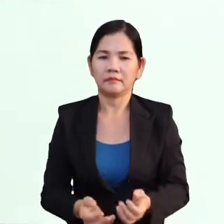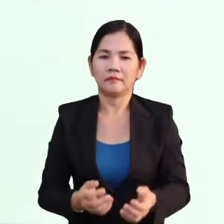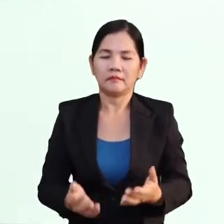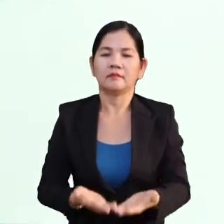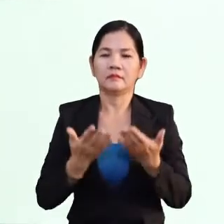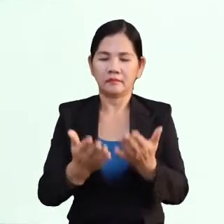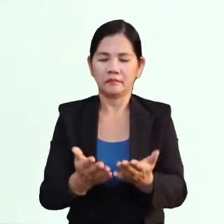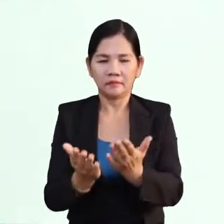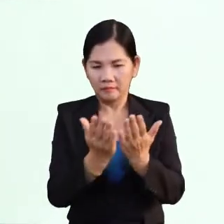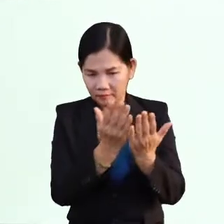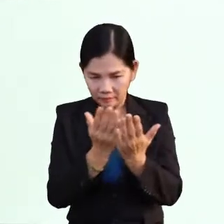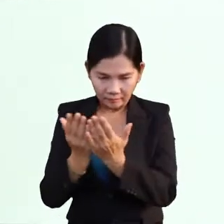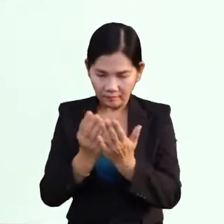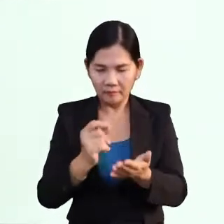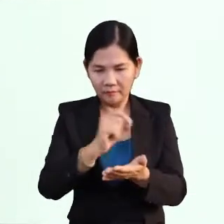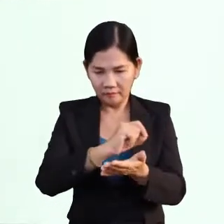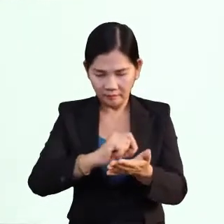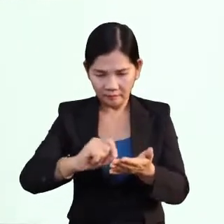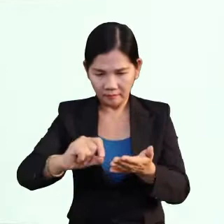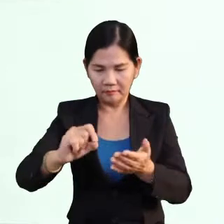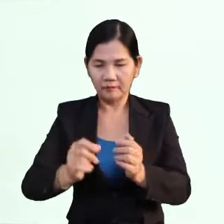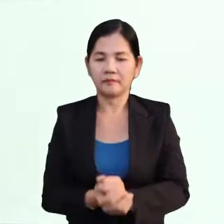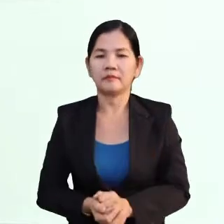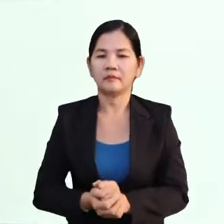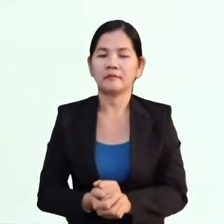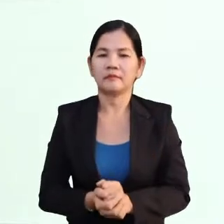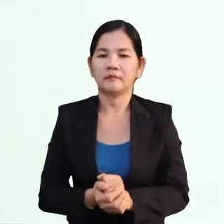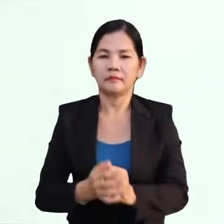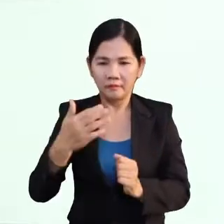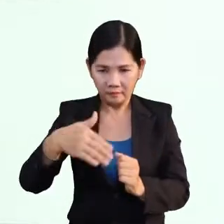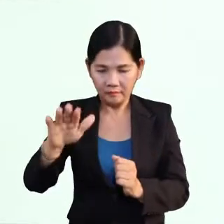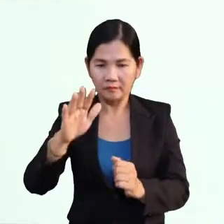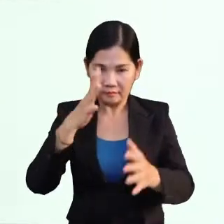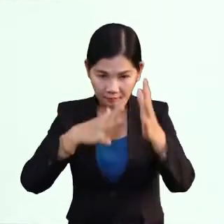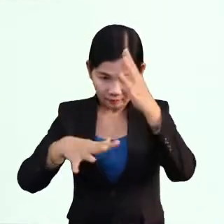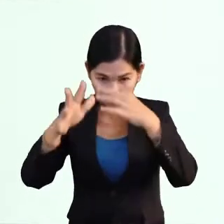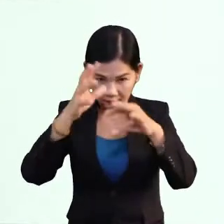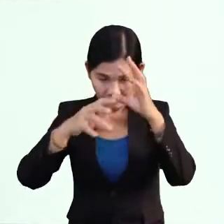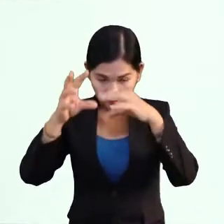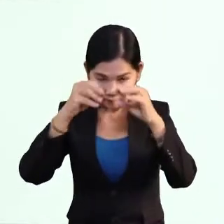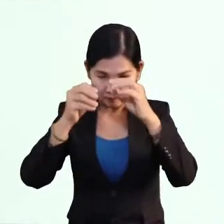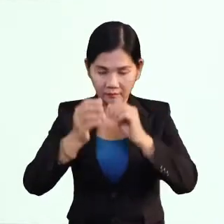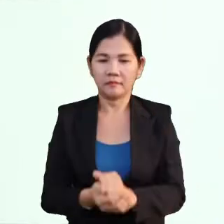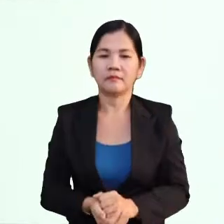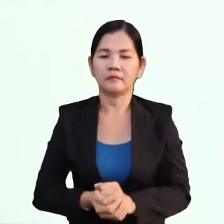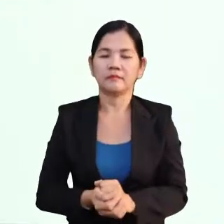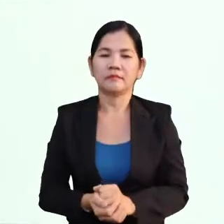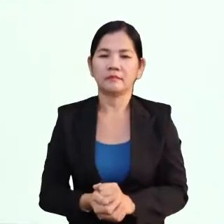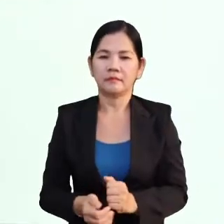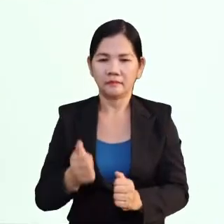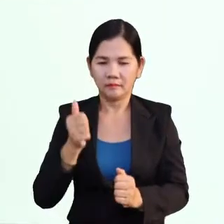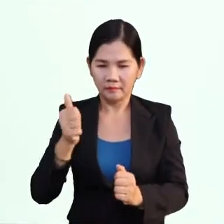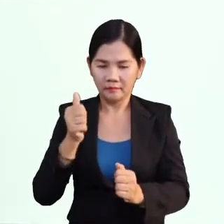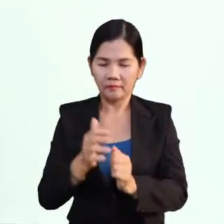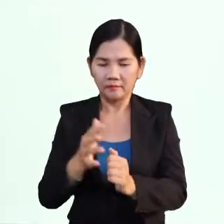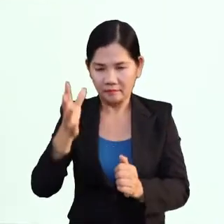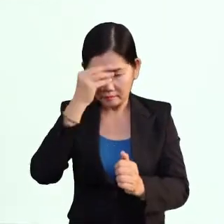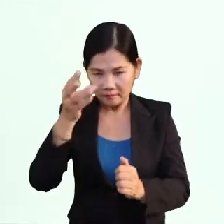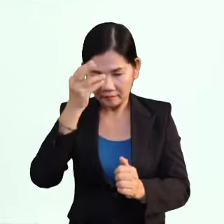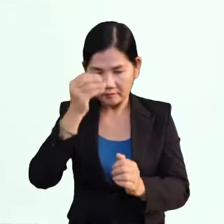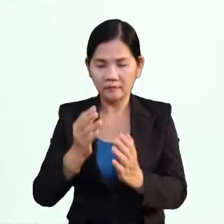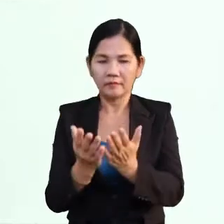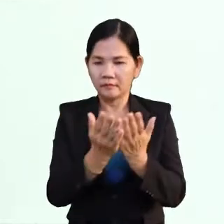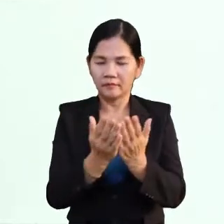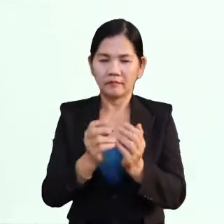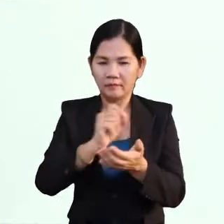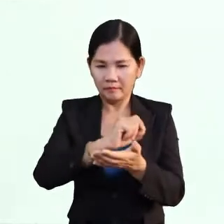ចេះអានសរសេរចាពេលដែលកូនទៅសាលារៀនកូនចេះអានទេកូនចាអញ្ចឹងបើកូនរៀនជាមួយអ្នកគ្រូកូនចេះអាន